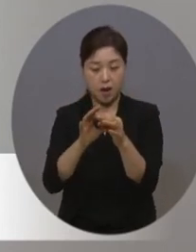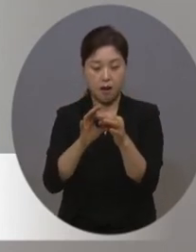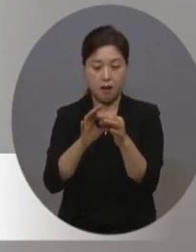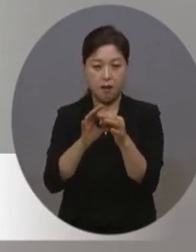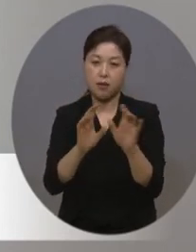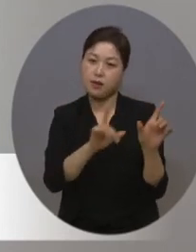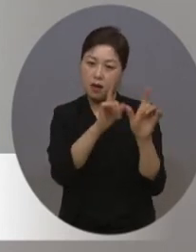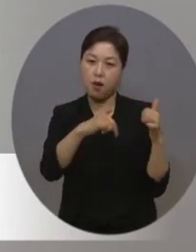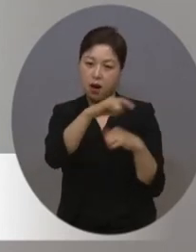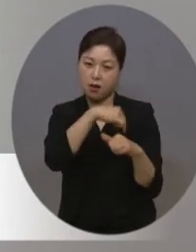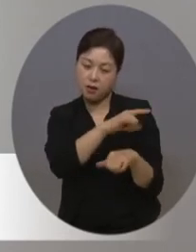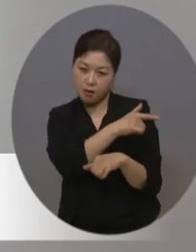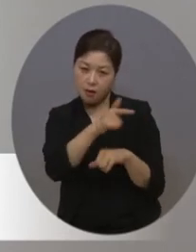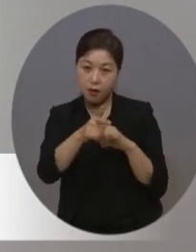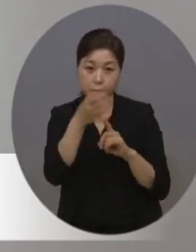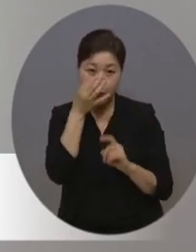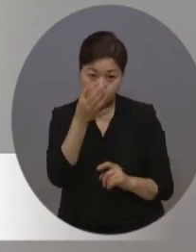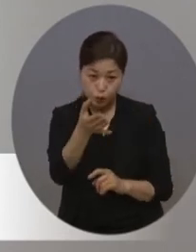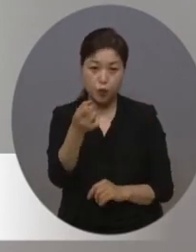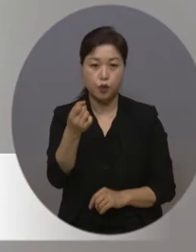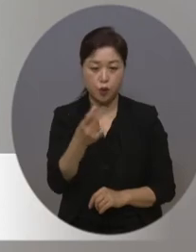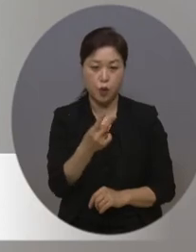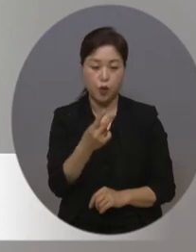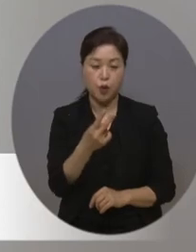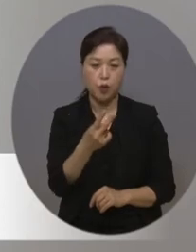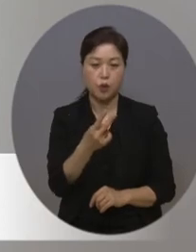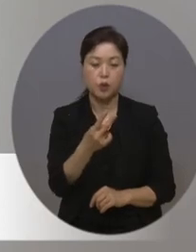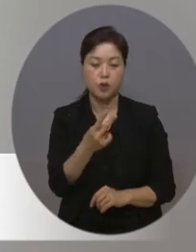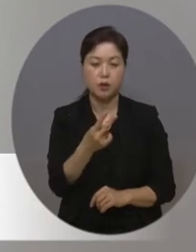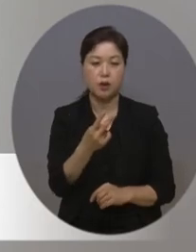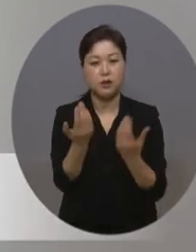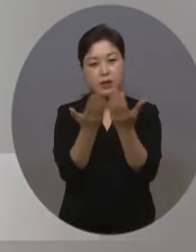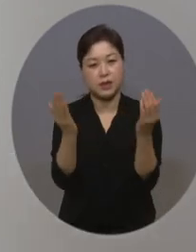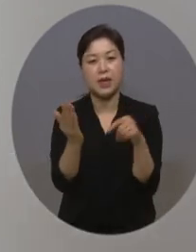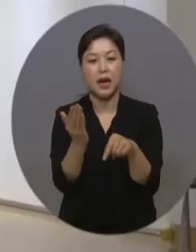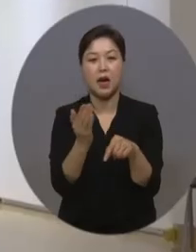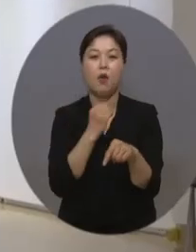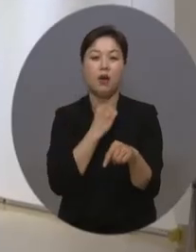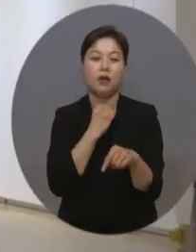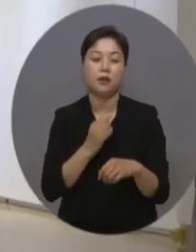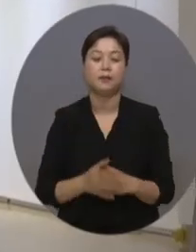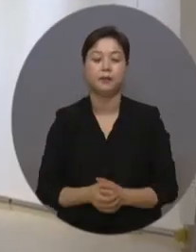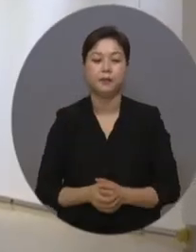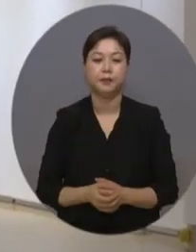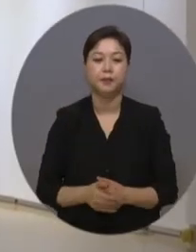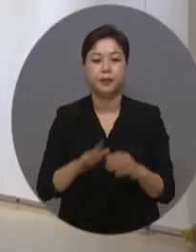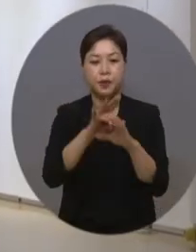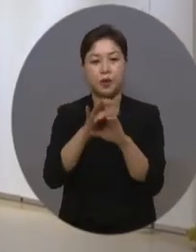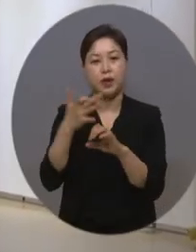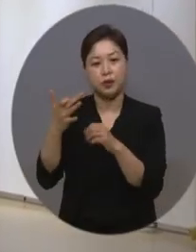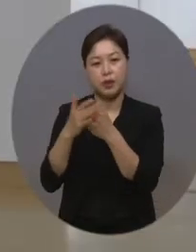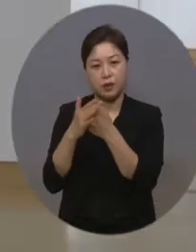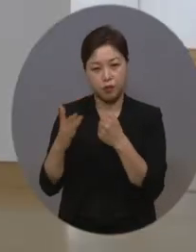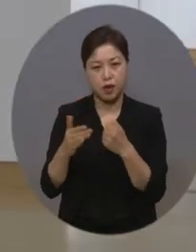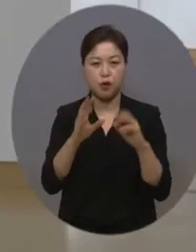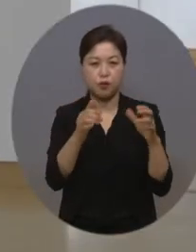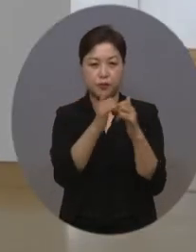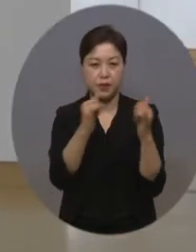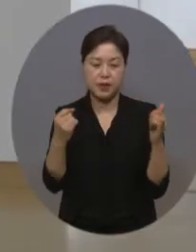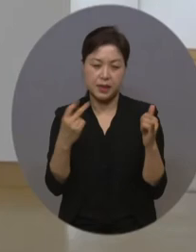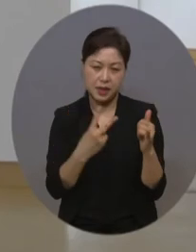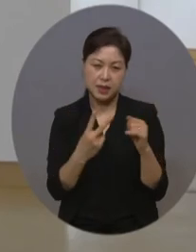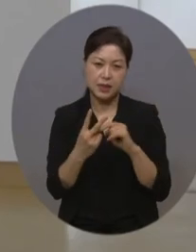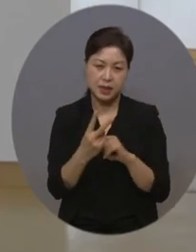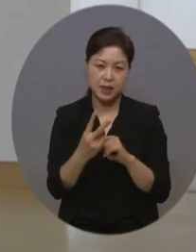생활 환경을 알리고 또 보여질 수 있는 그런 환경이 되었으면 좋겠습니다. 코로나로 전 국민이 다시